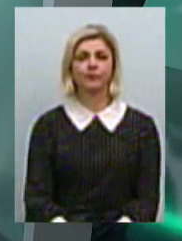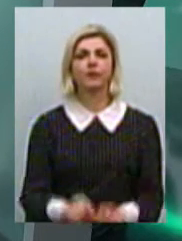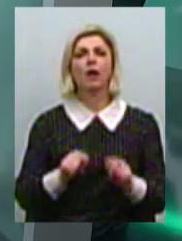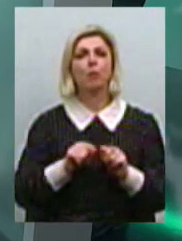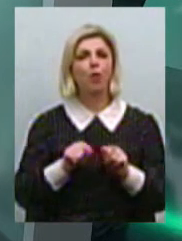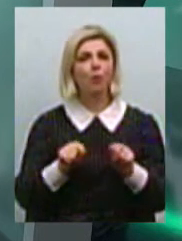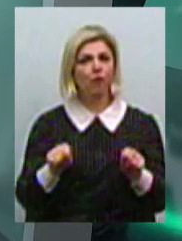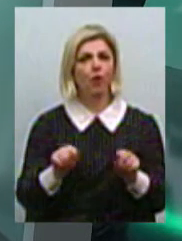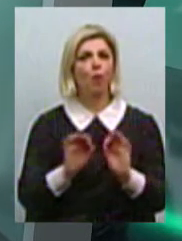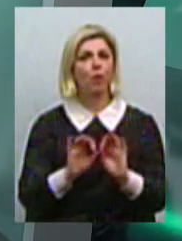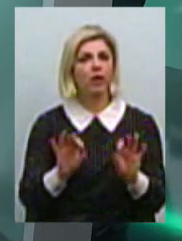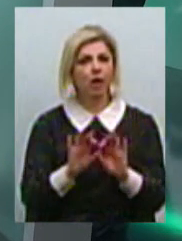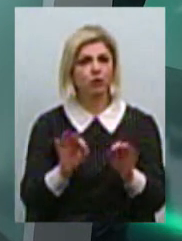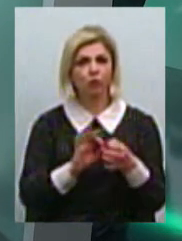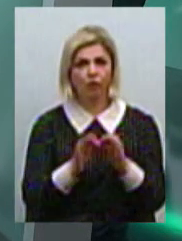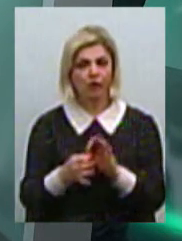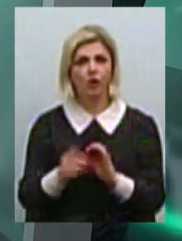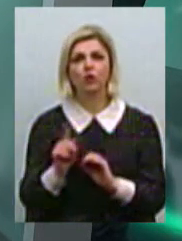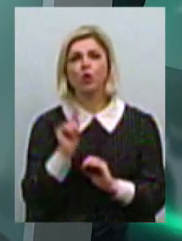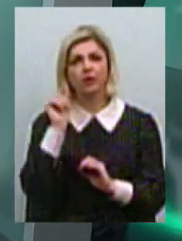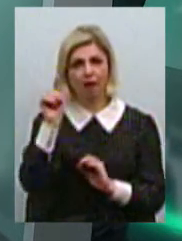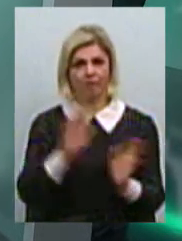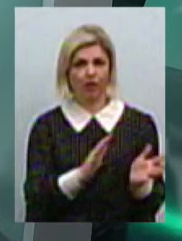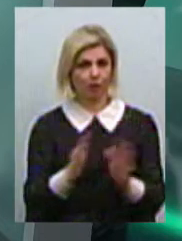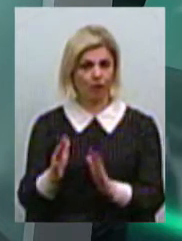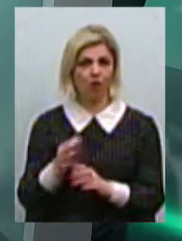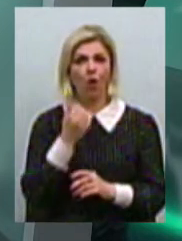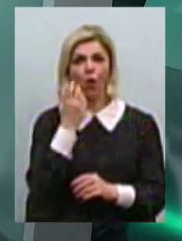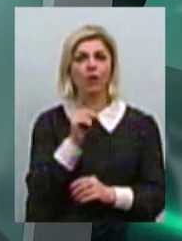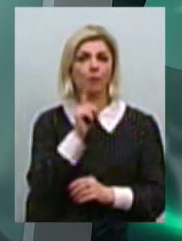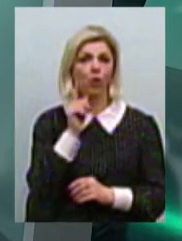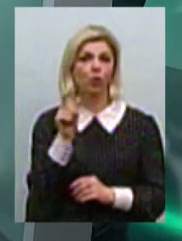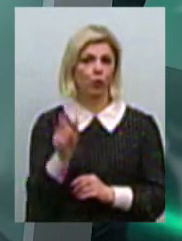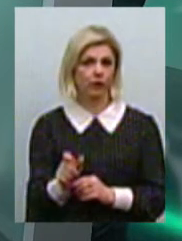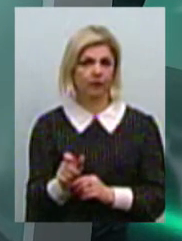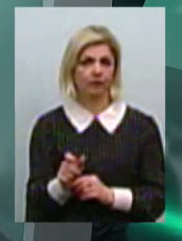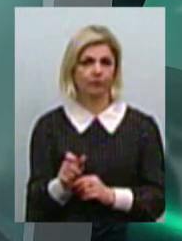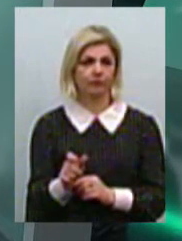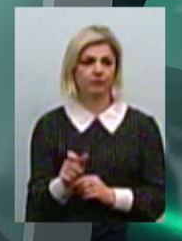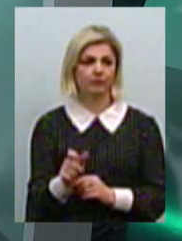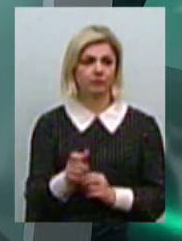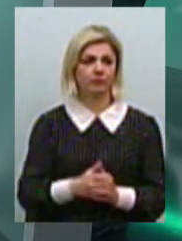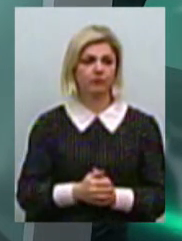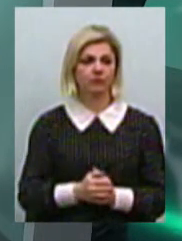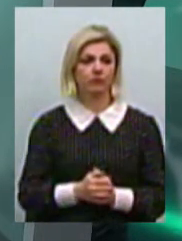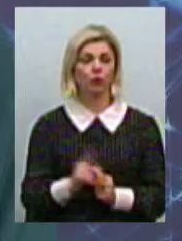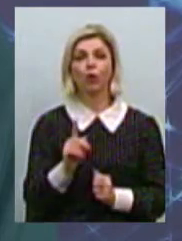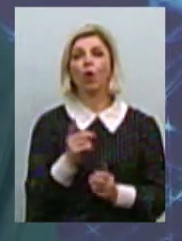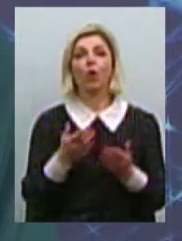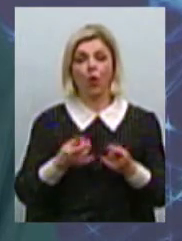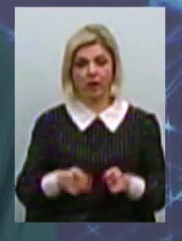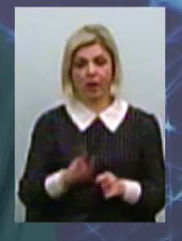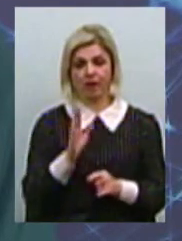пропагувати її, пояснювати, що там відбувається. Коли, адже коли молода людина, яка народилась вже в